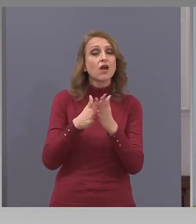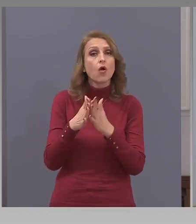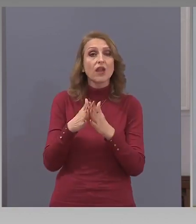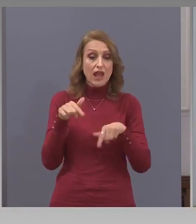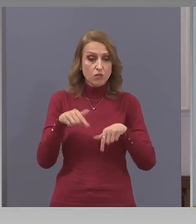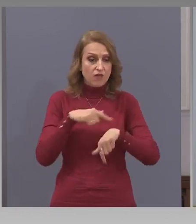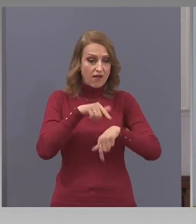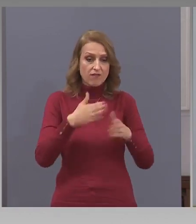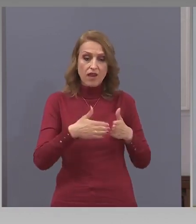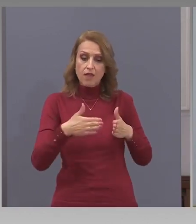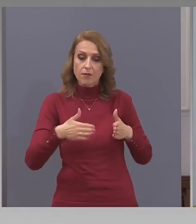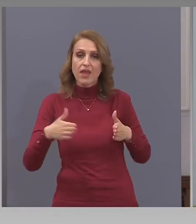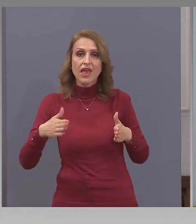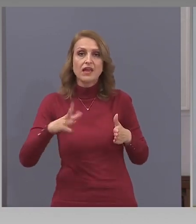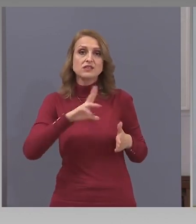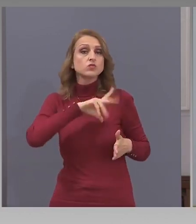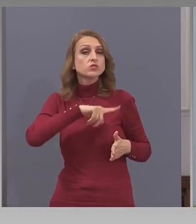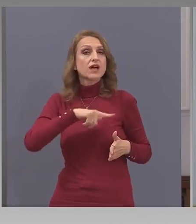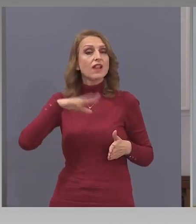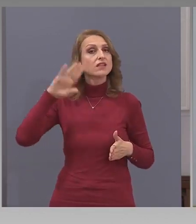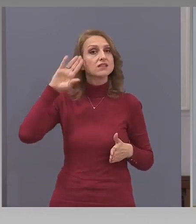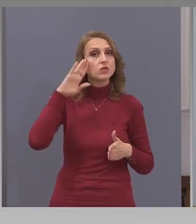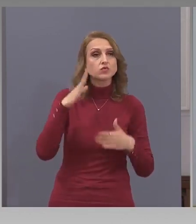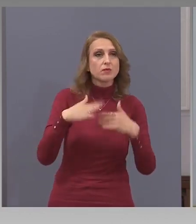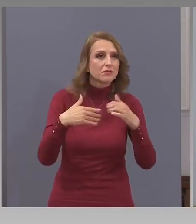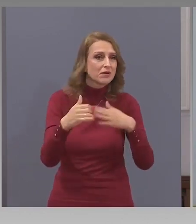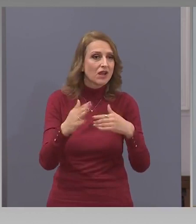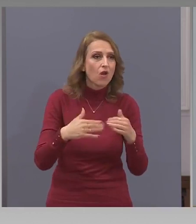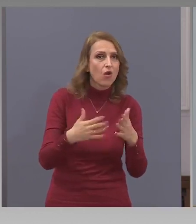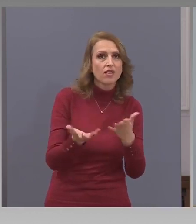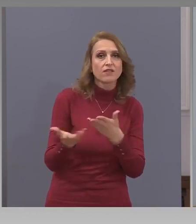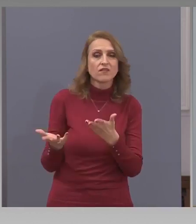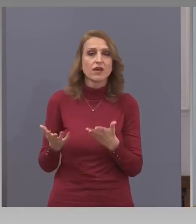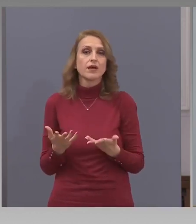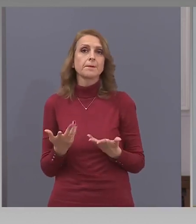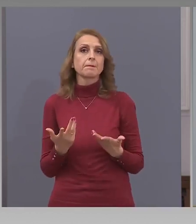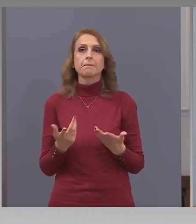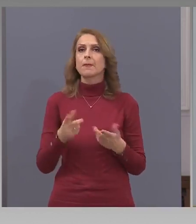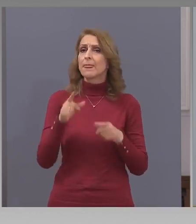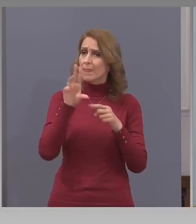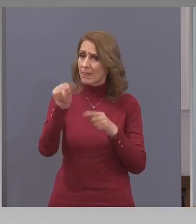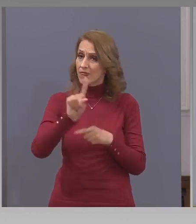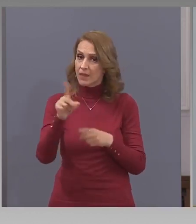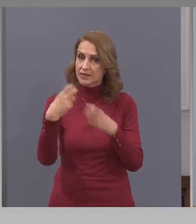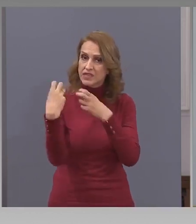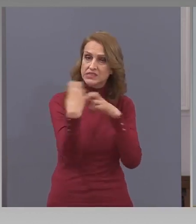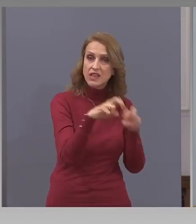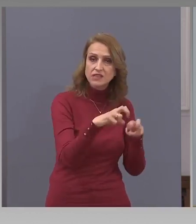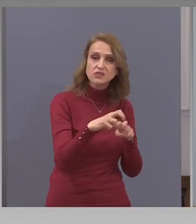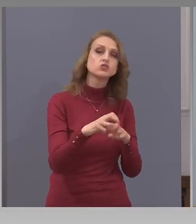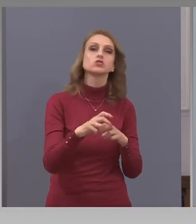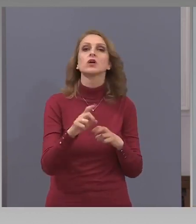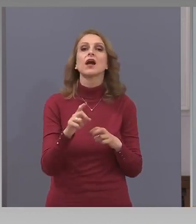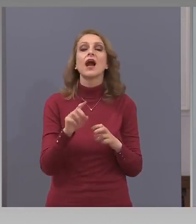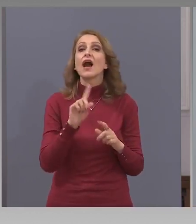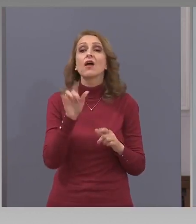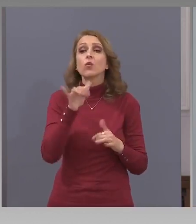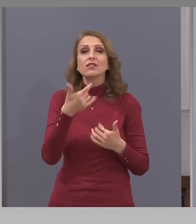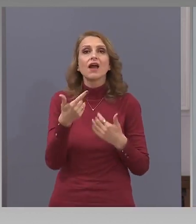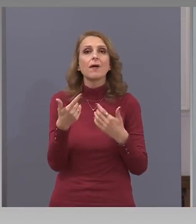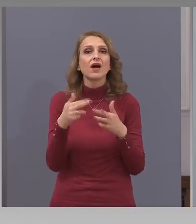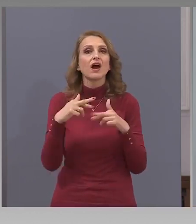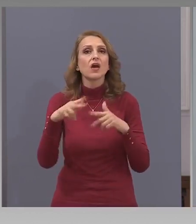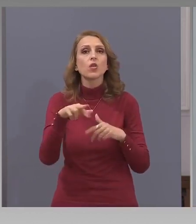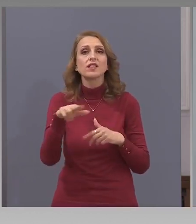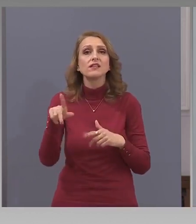това време социалните служби се подготвяме. Затова ни трябва, като му кажеме, няма да излизаш. И ако няма близък да му занесе храната или